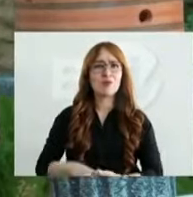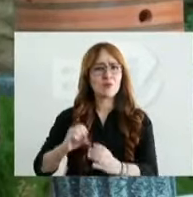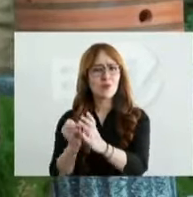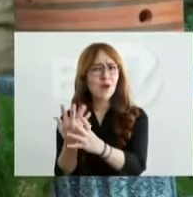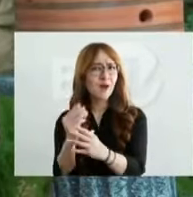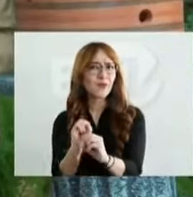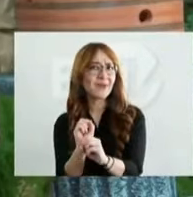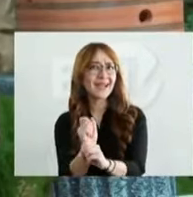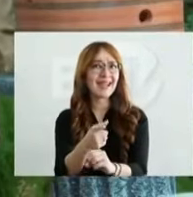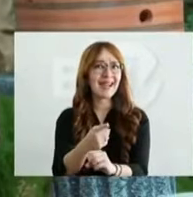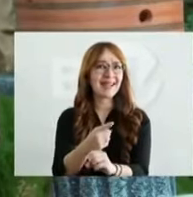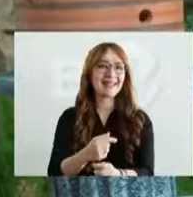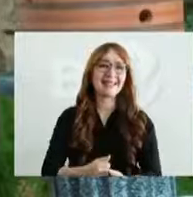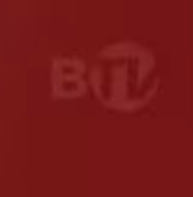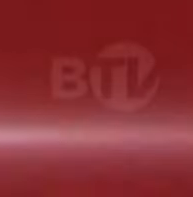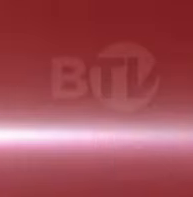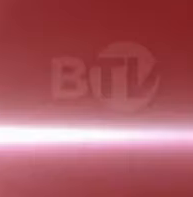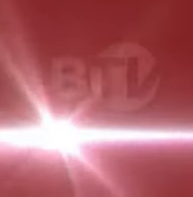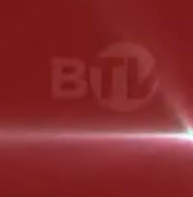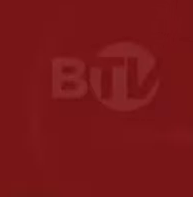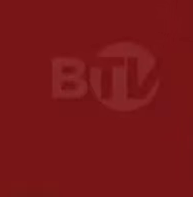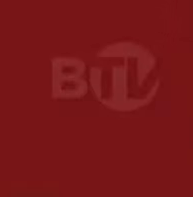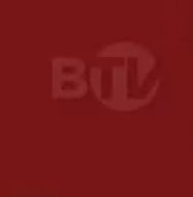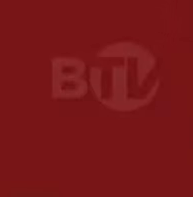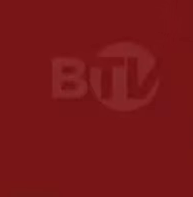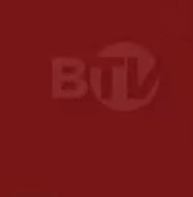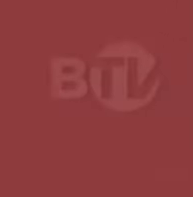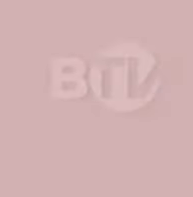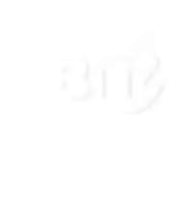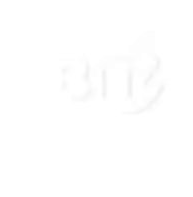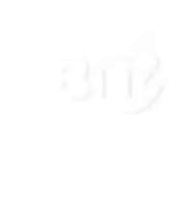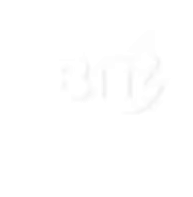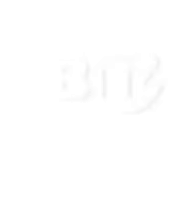rumanya belum dibayar untuk